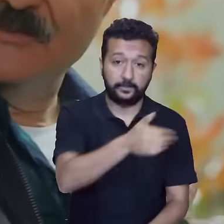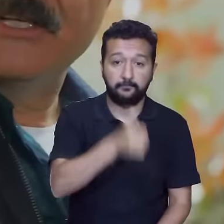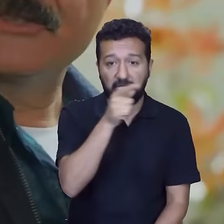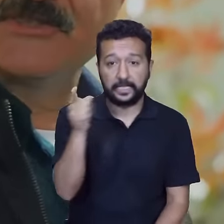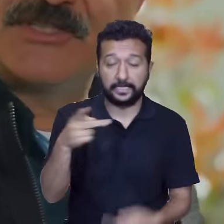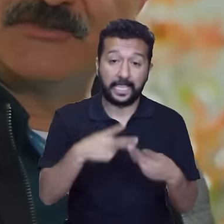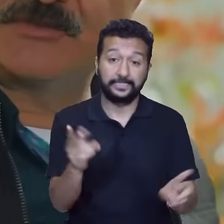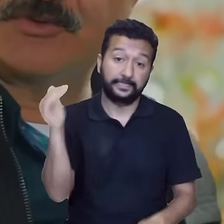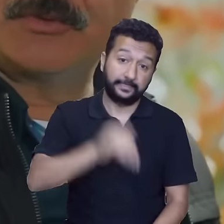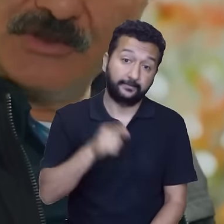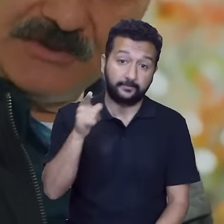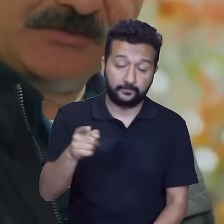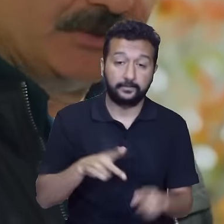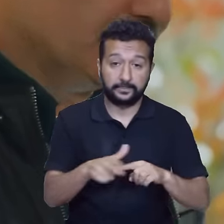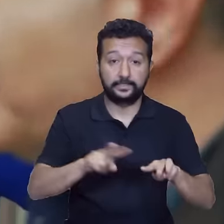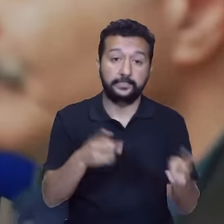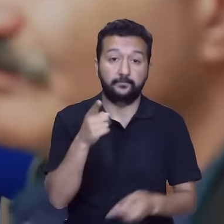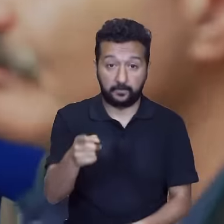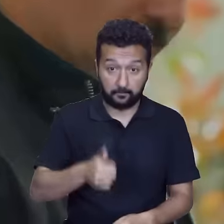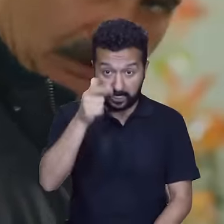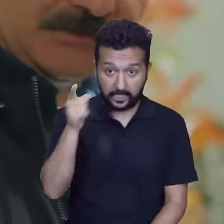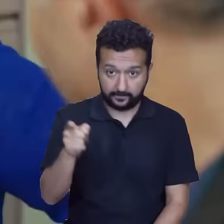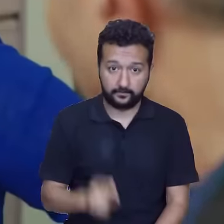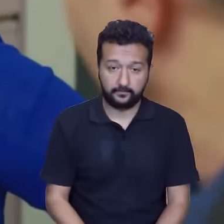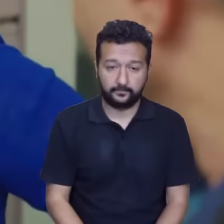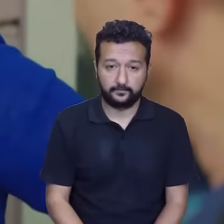Bakan açılışa gelecekmiş kurdele kesme. Bakan.